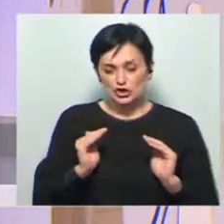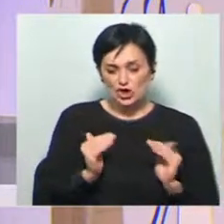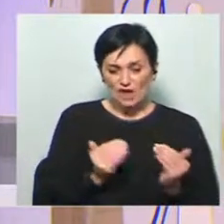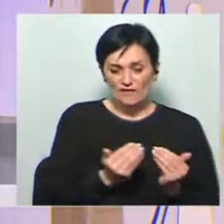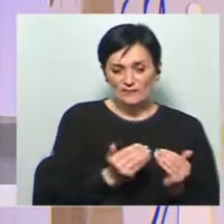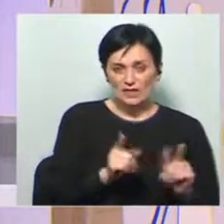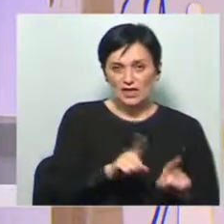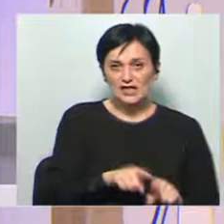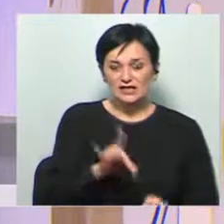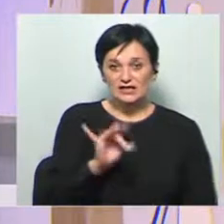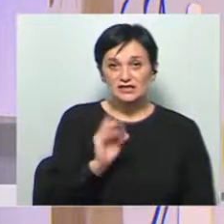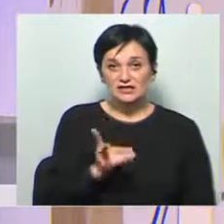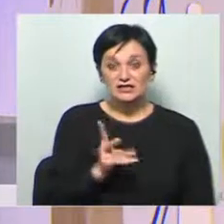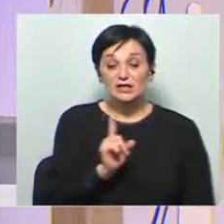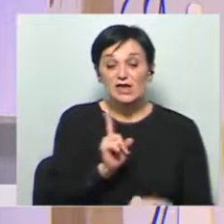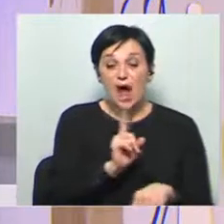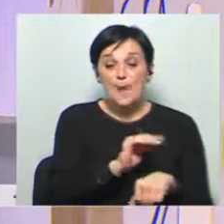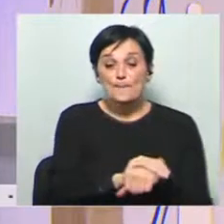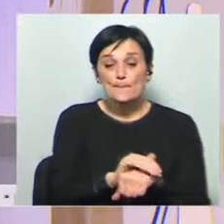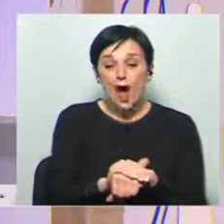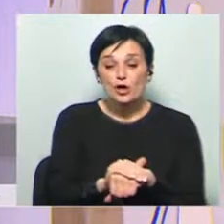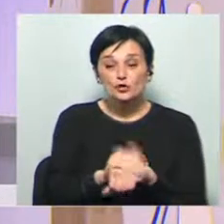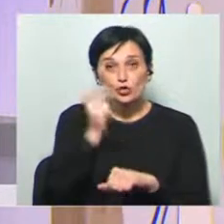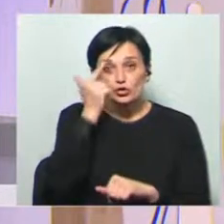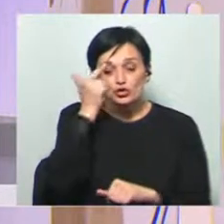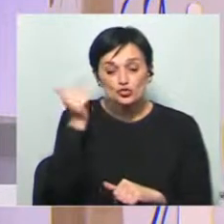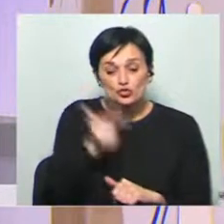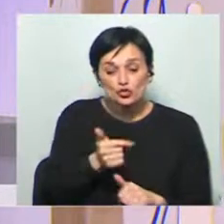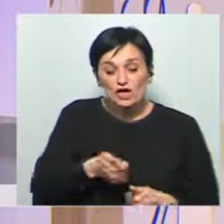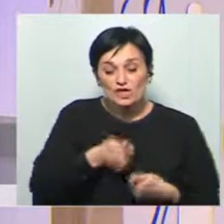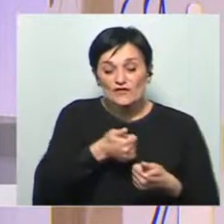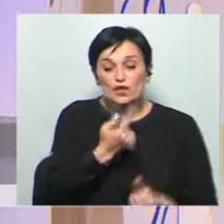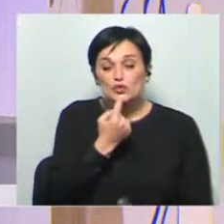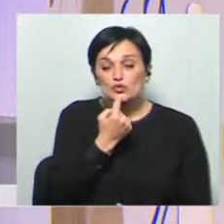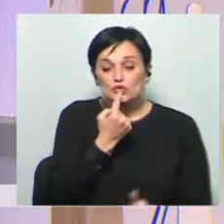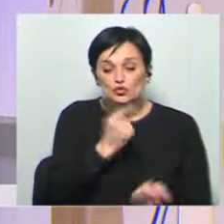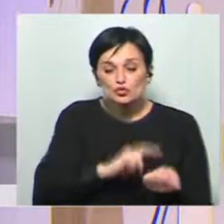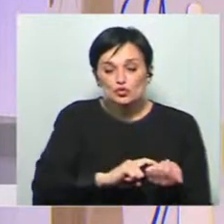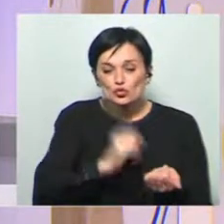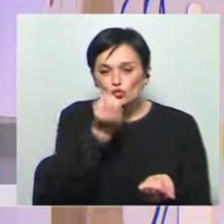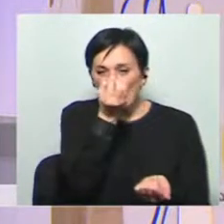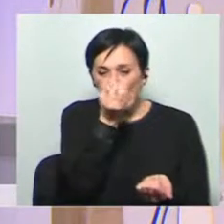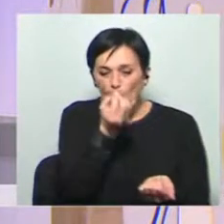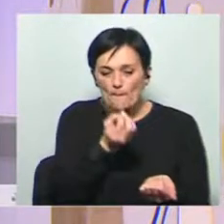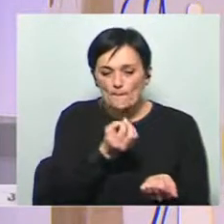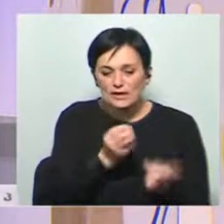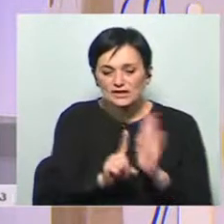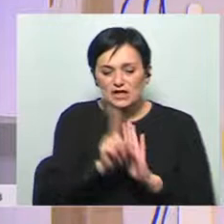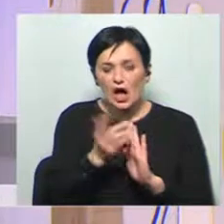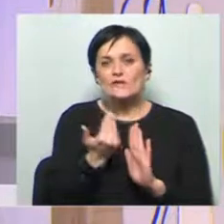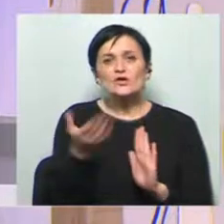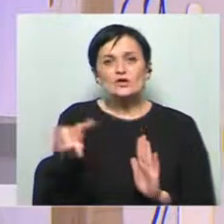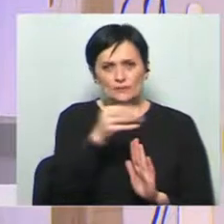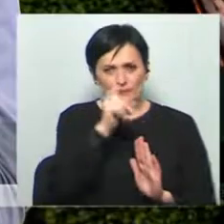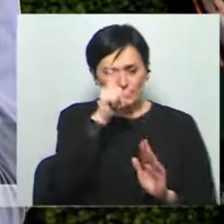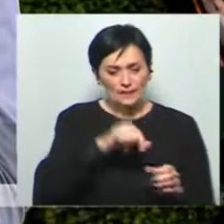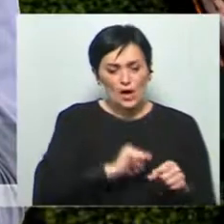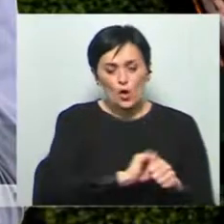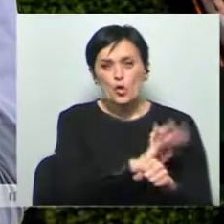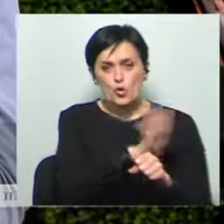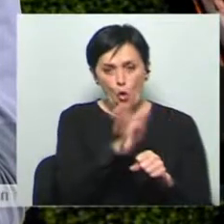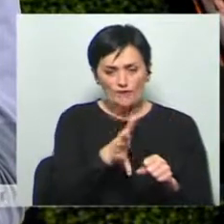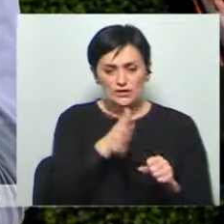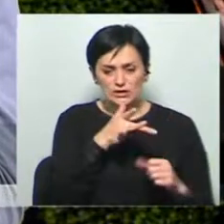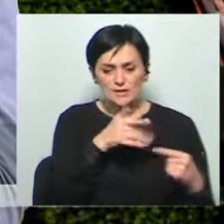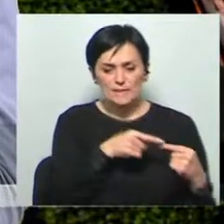ასეთი რისკები და რა ფაქტორების ცოდნა გვეხმარება თრომბის თავიდან აცილებაში? ყველასათვის ცნობილია ახლა განსაკუთრებით COVID ინფექციის